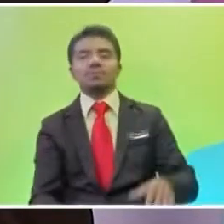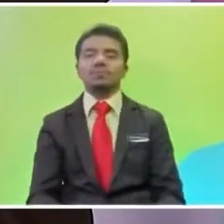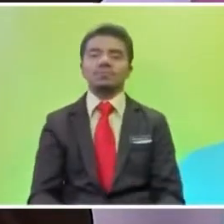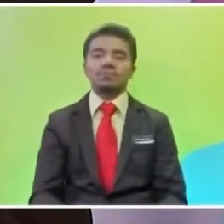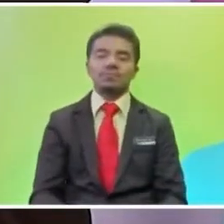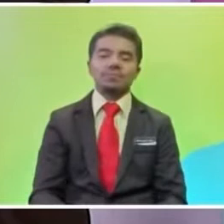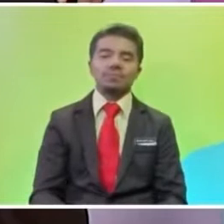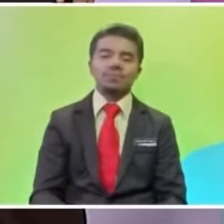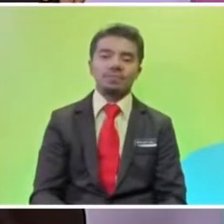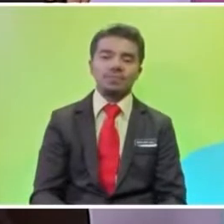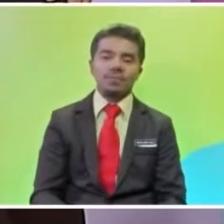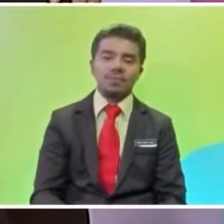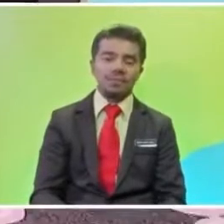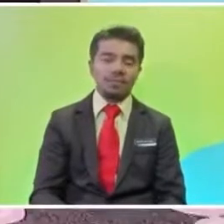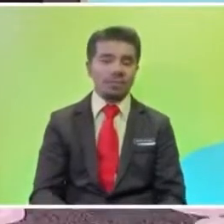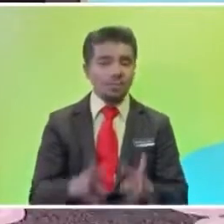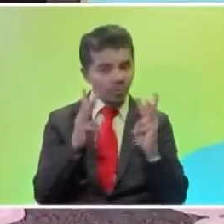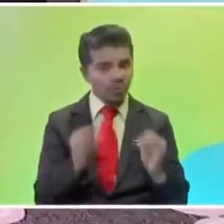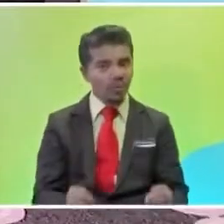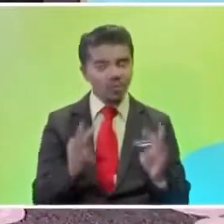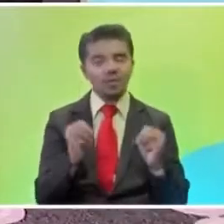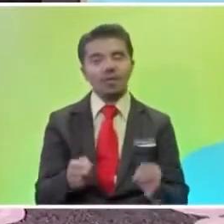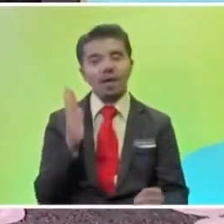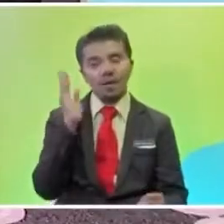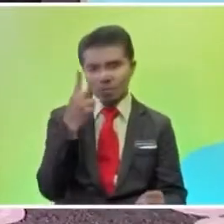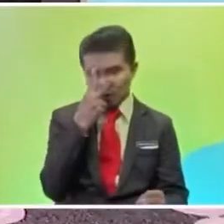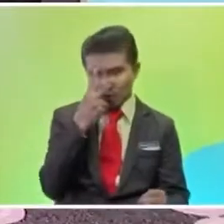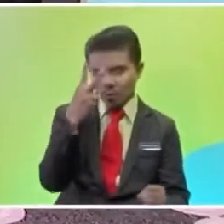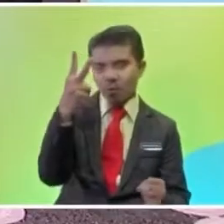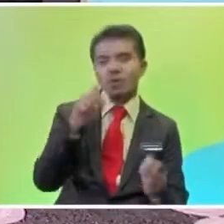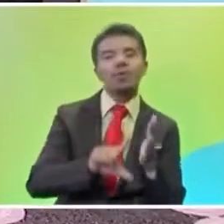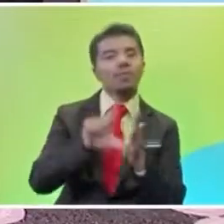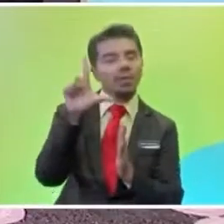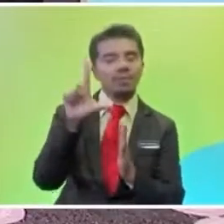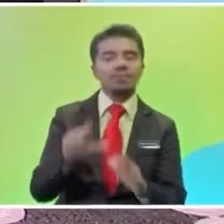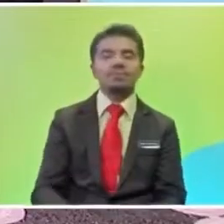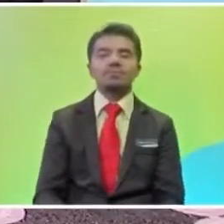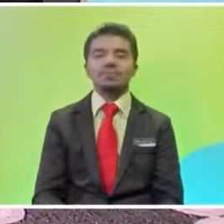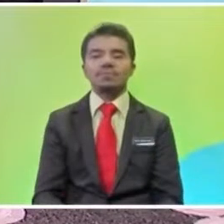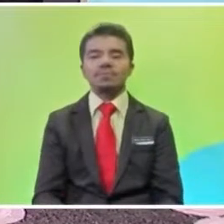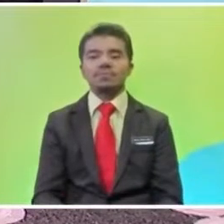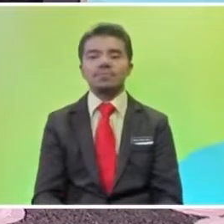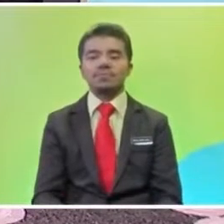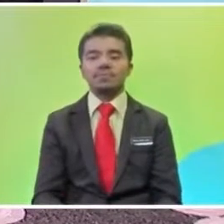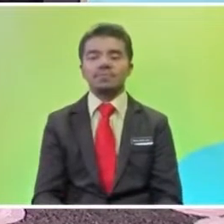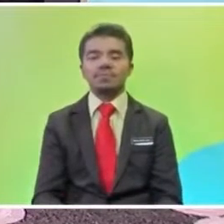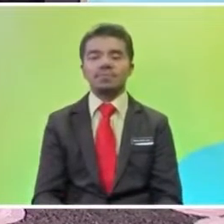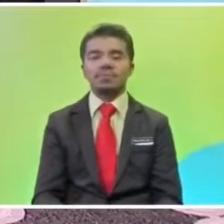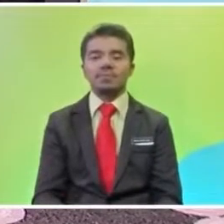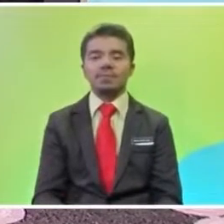perhatiannya lebih ah Saya enggak tanya mungkin boleh ceritakan dari segi peranan murid-murid lain ketika mendengar